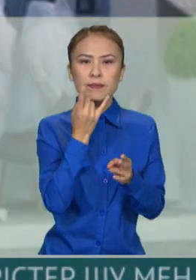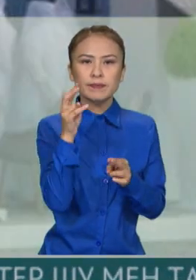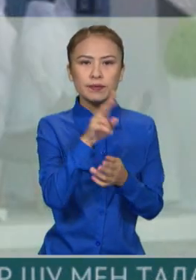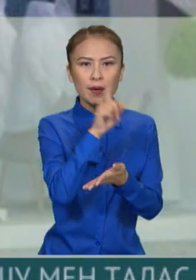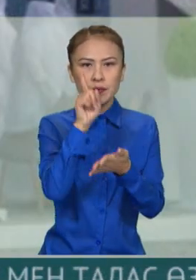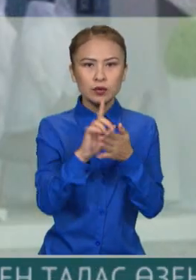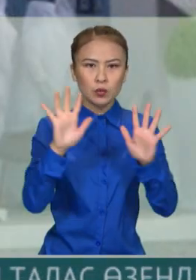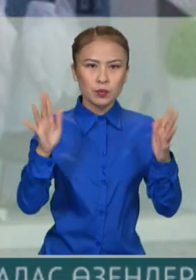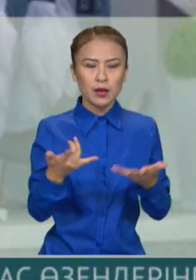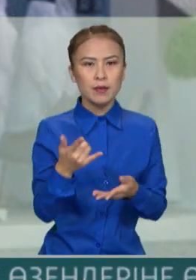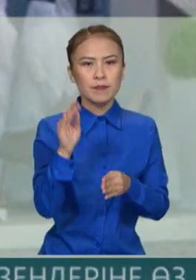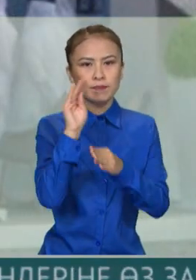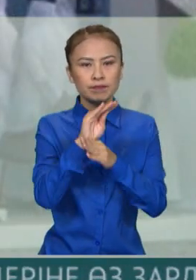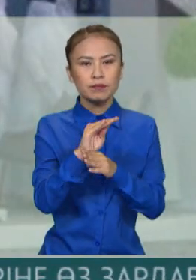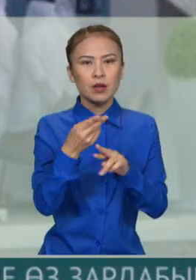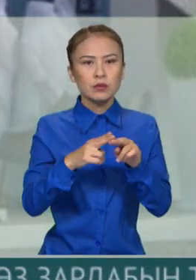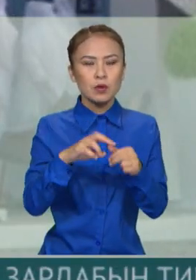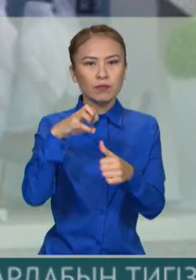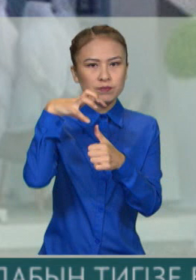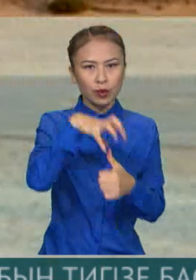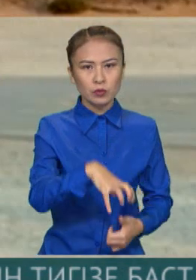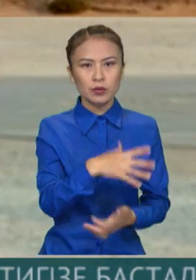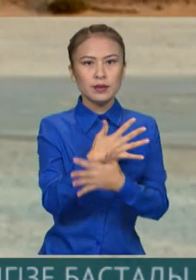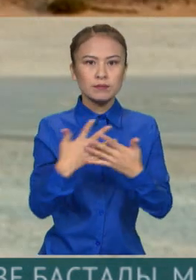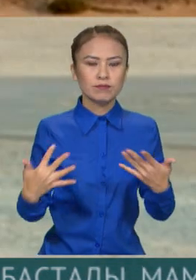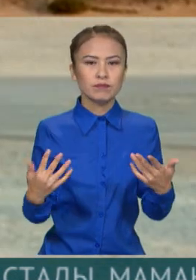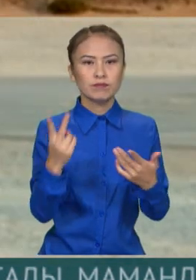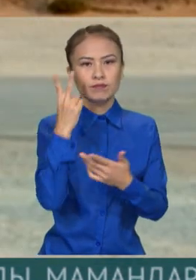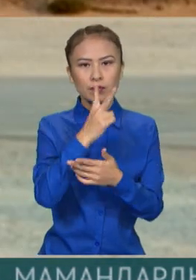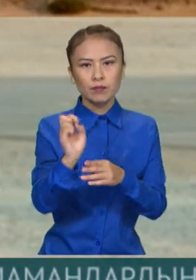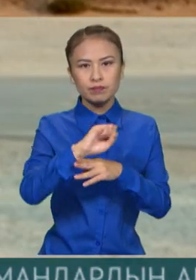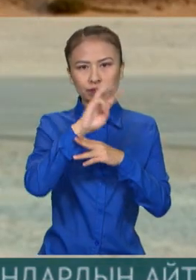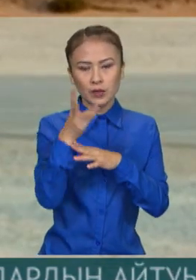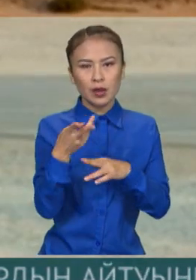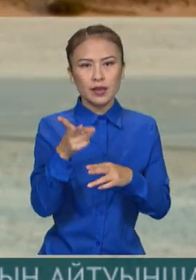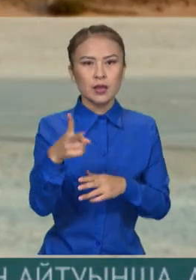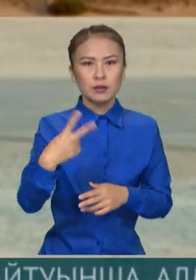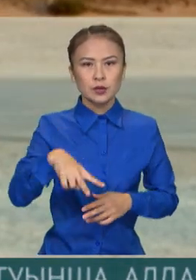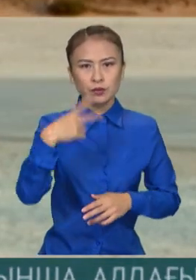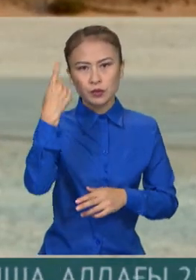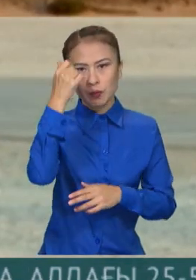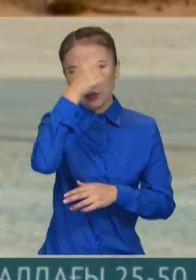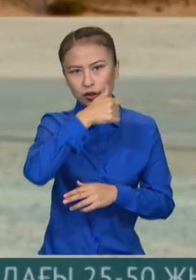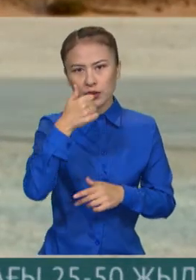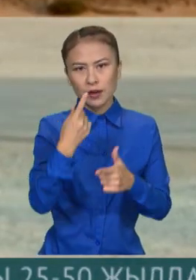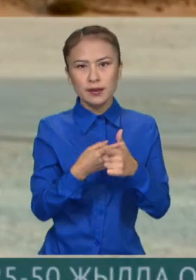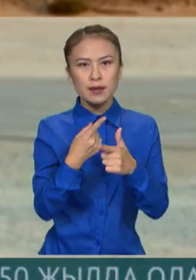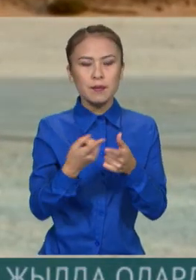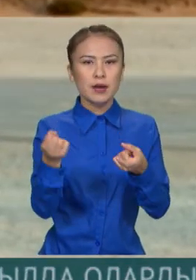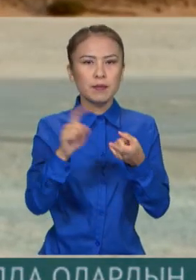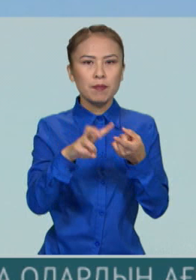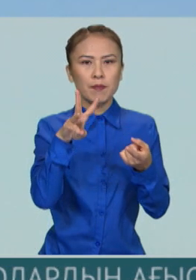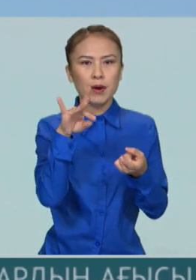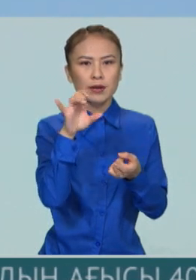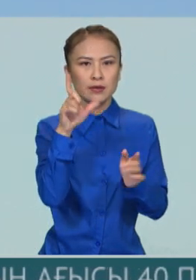Апатты жағдайда қосымша батареялар мен парашюттар сияқты бөліктерде қаралған. Айта кетейік, аталған ел 2021 жылға қарай